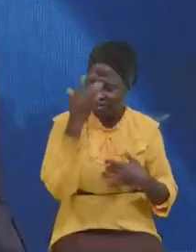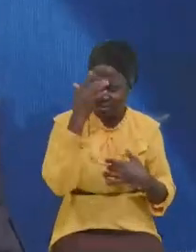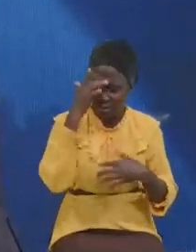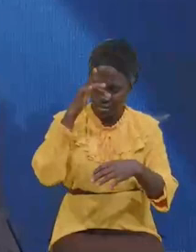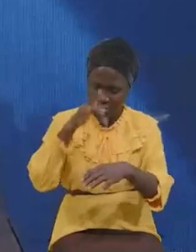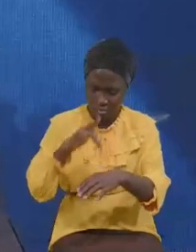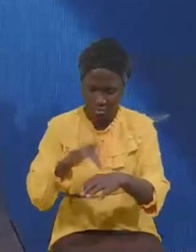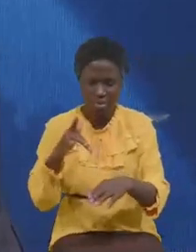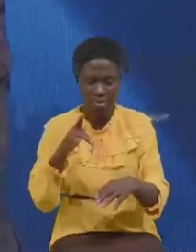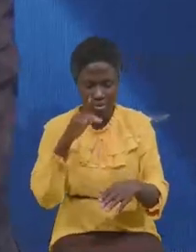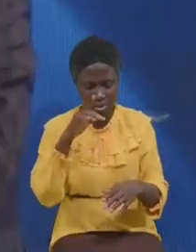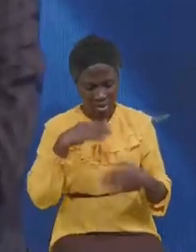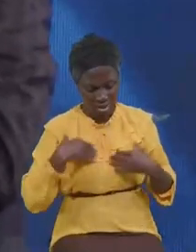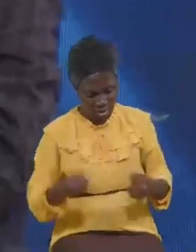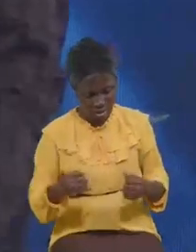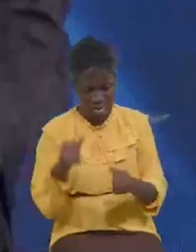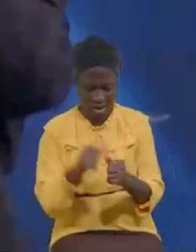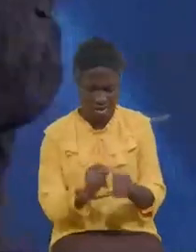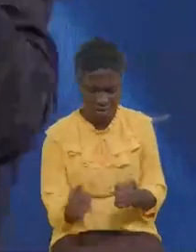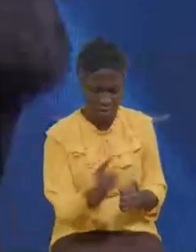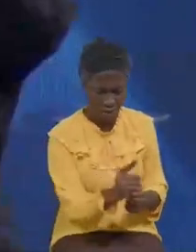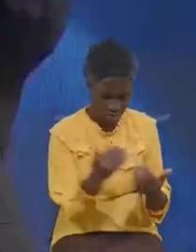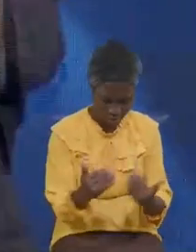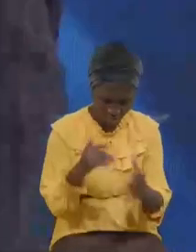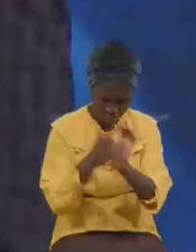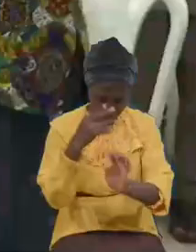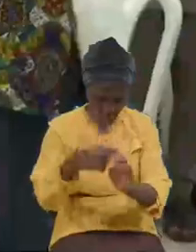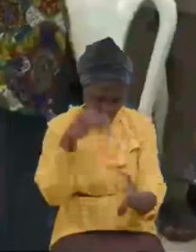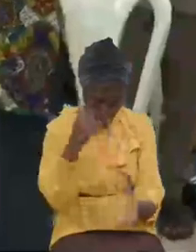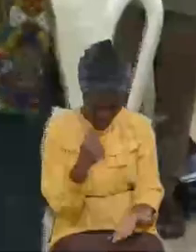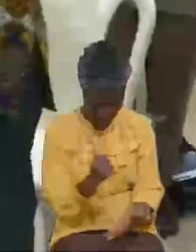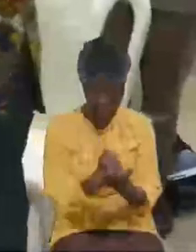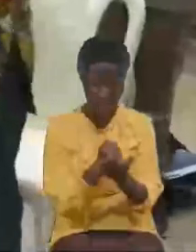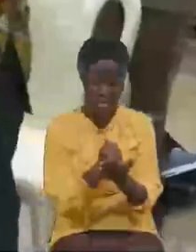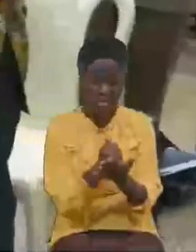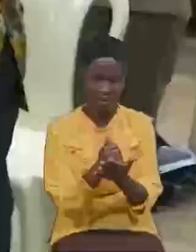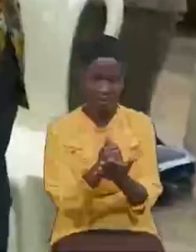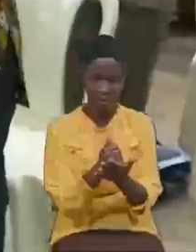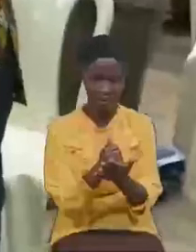touche, guéris tout le monde maintenant au nom de Jésus-Christ.